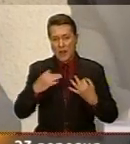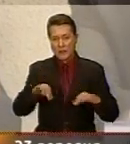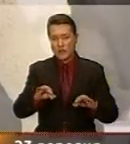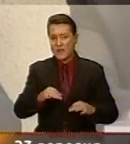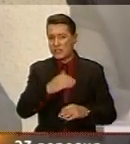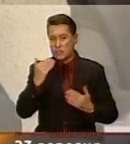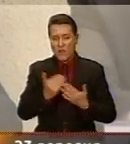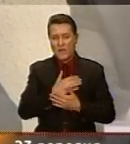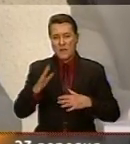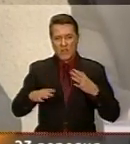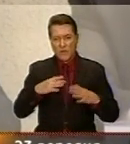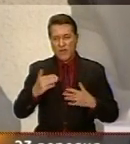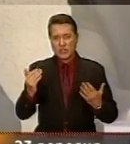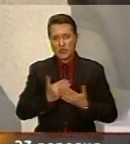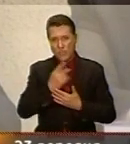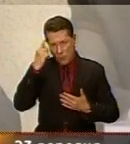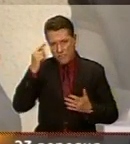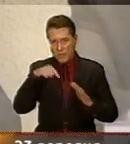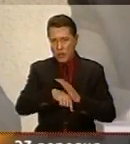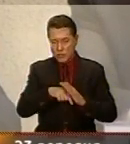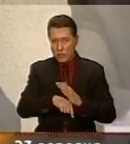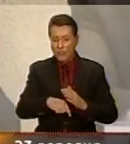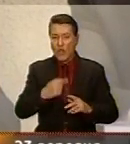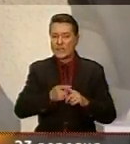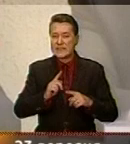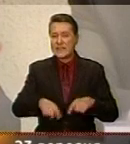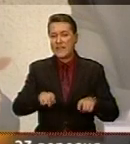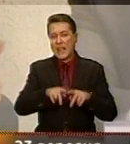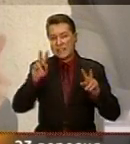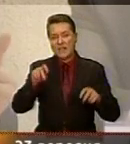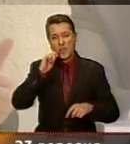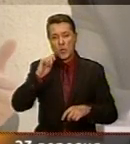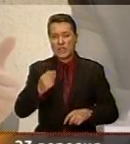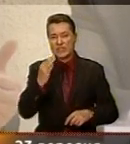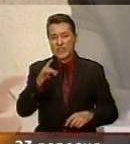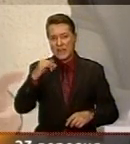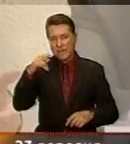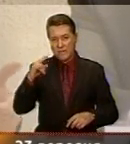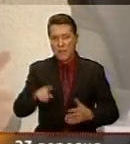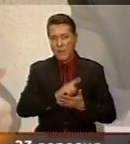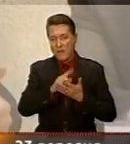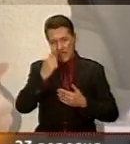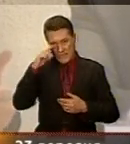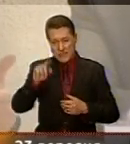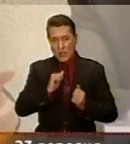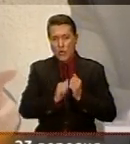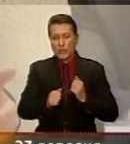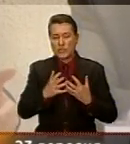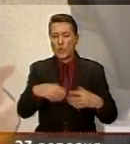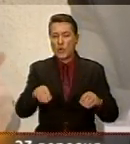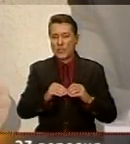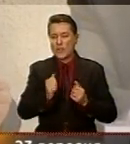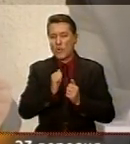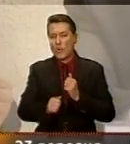новим тренуванням, з новою філософією. Ці так звані українські шерифи, вони повинні знати кожну родину, кожну хату, кожну